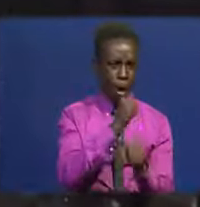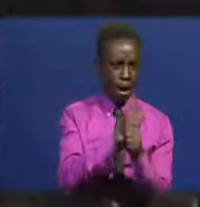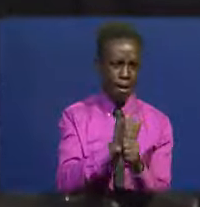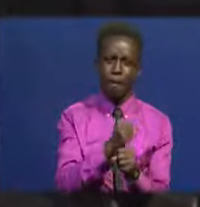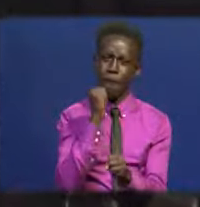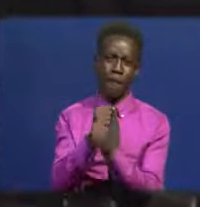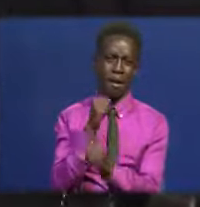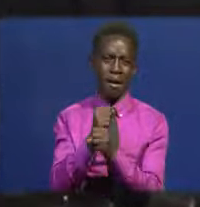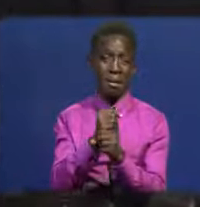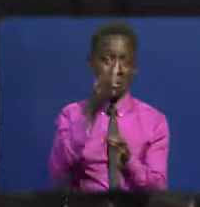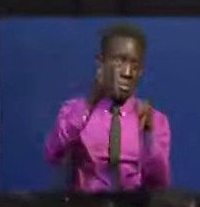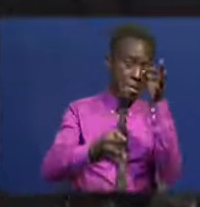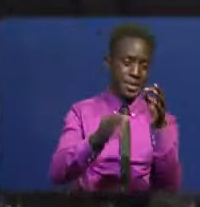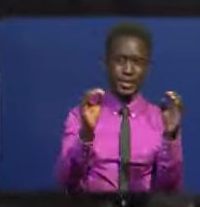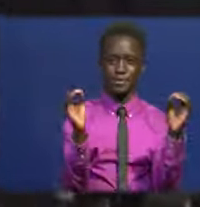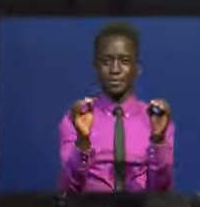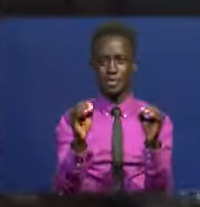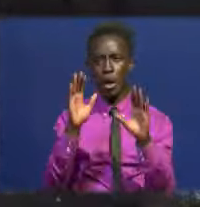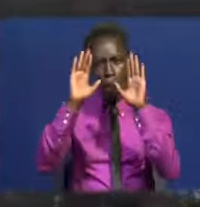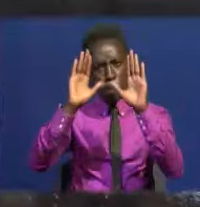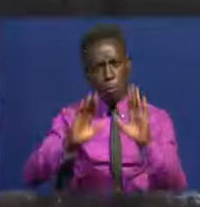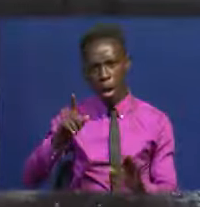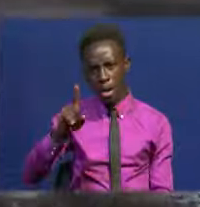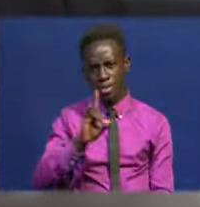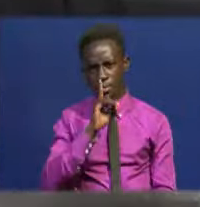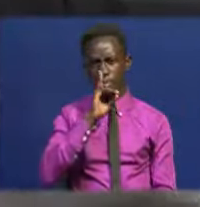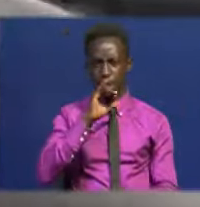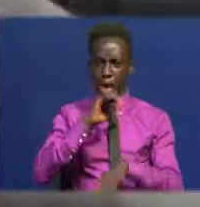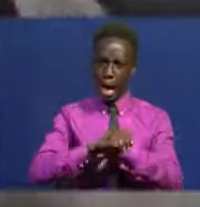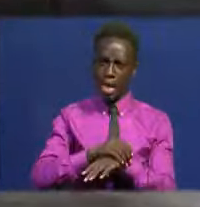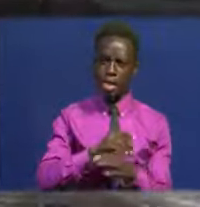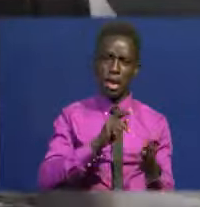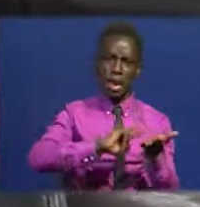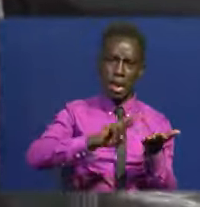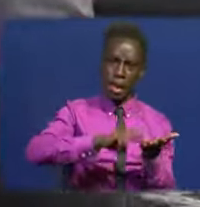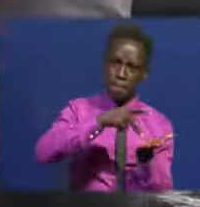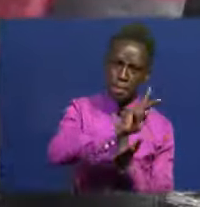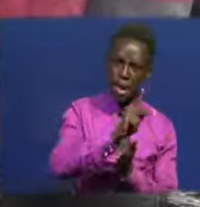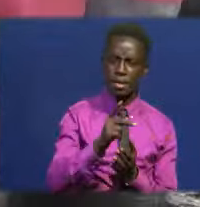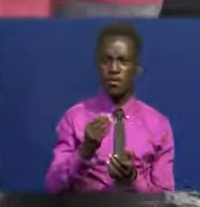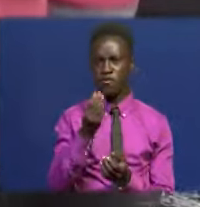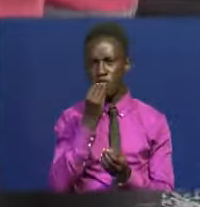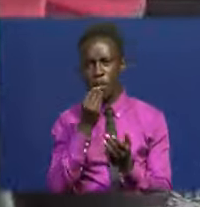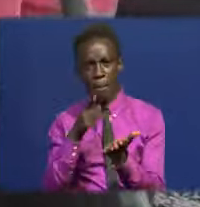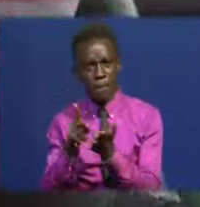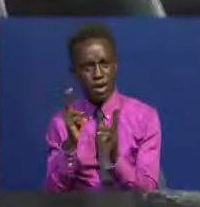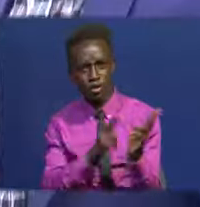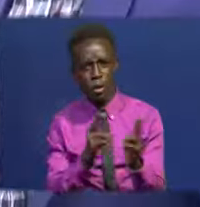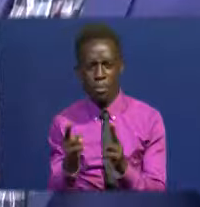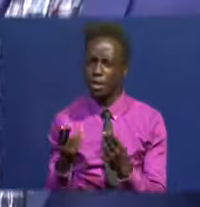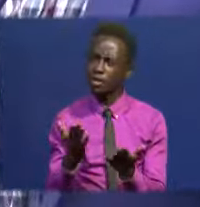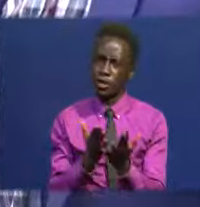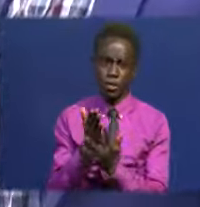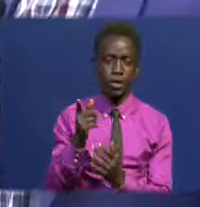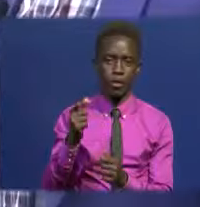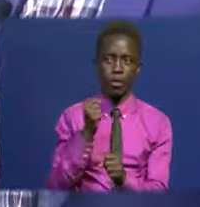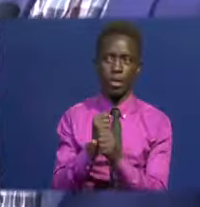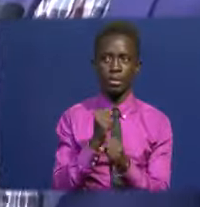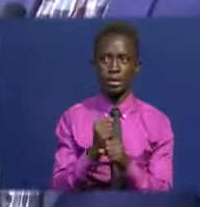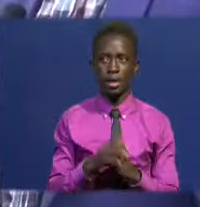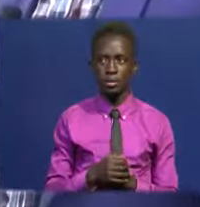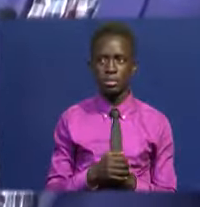siku, rent nalipa, na vitu mbalimbali naweza kufanya kwa ajili ya kazi. Yes. Labda kwa